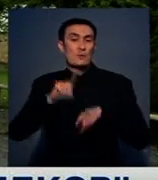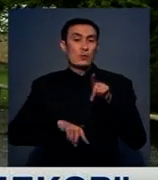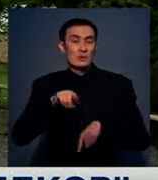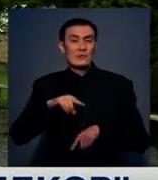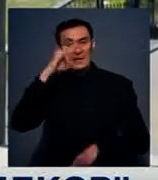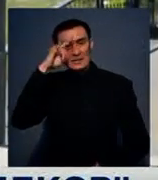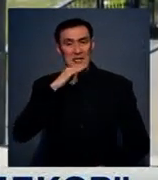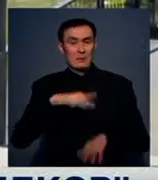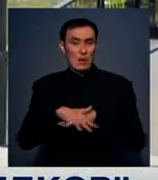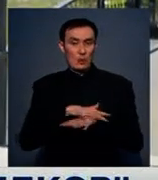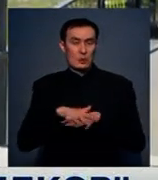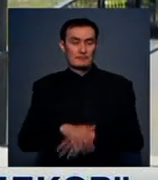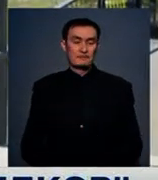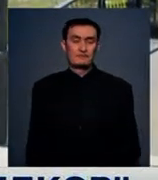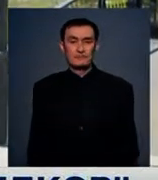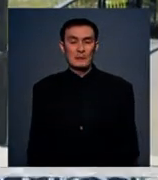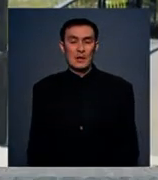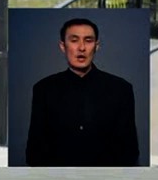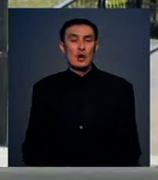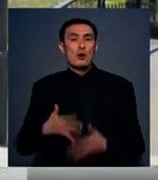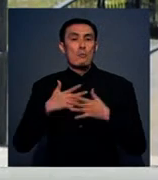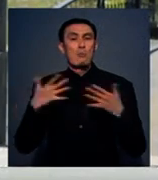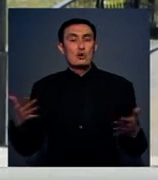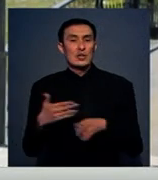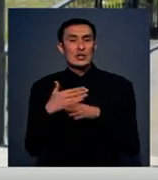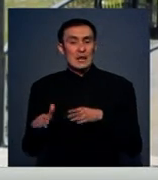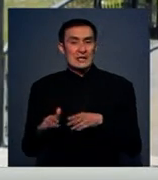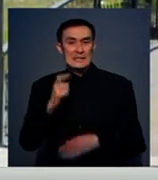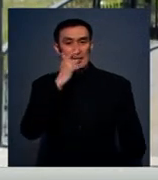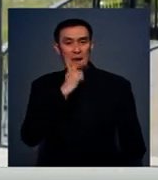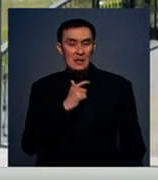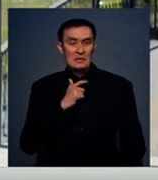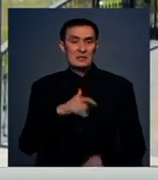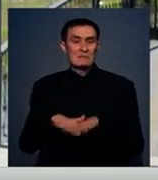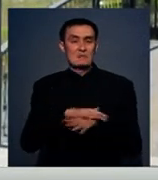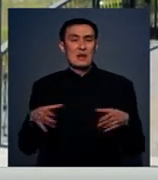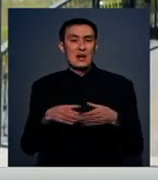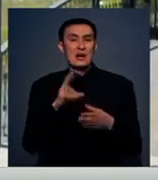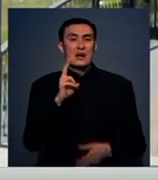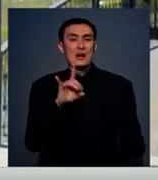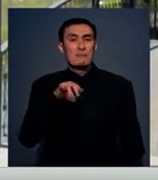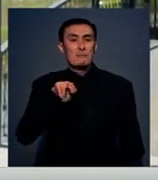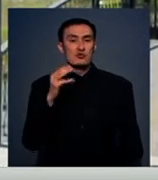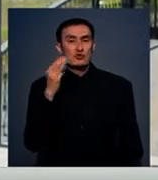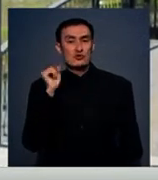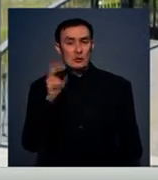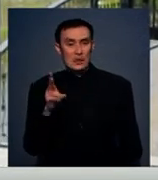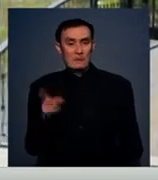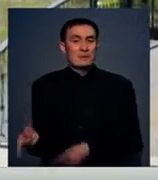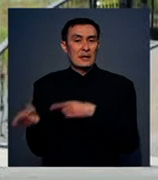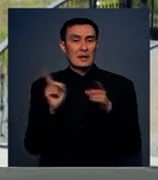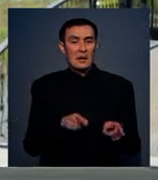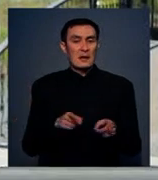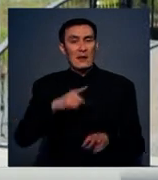казахским народом. Большая часть интеллигенции кыпчаков Борчалы переехала